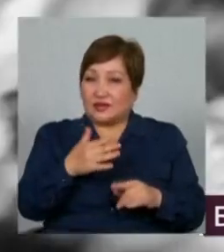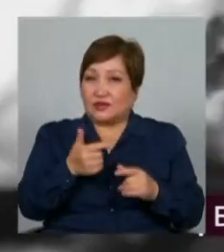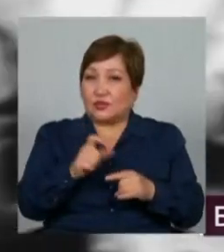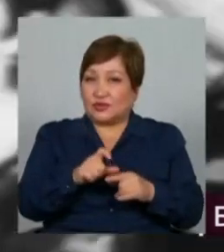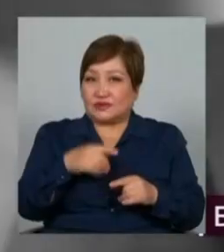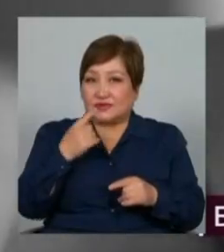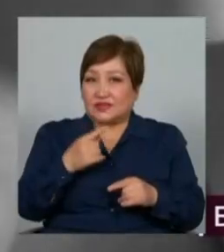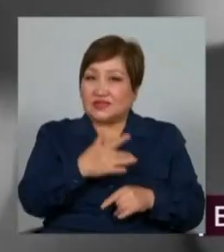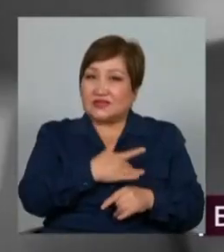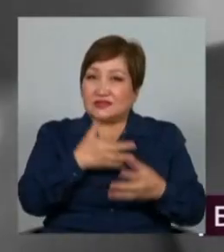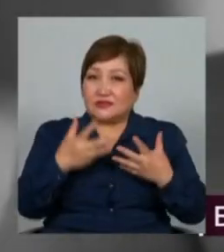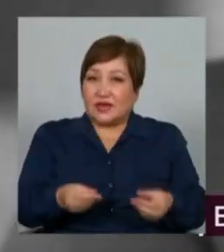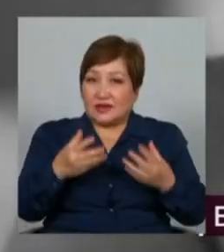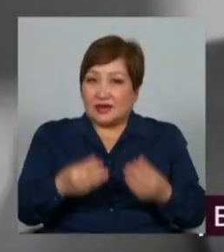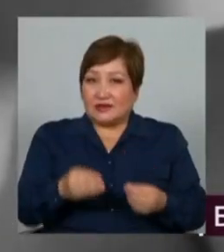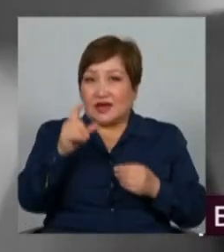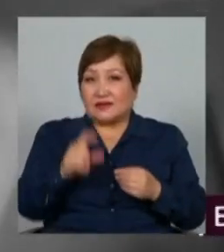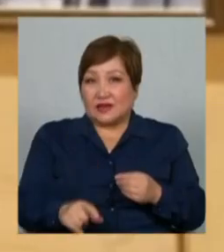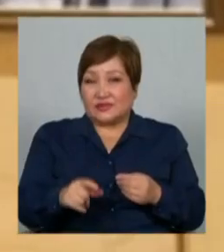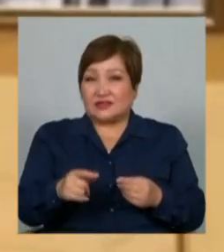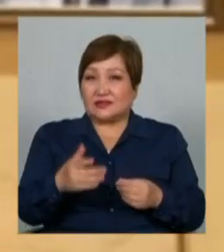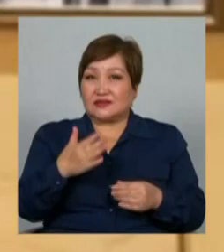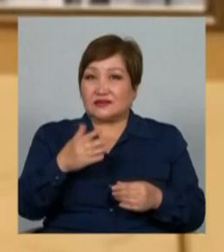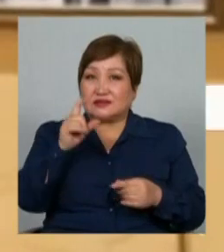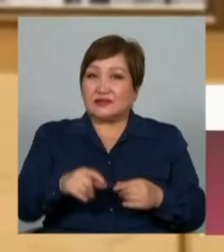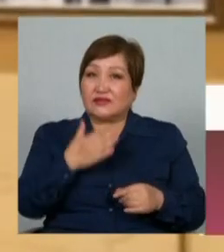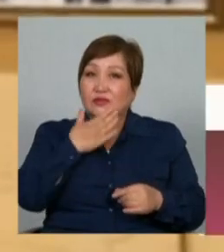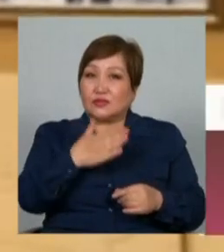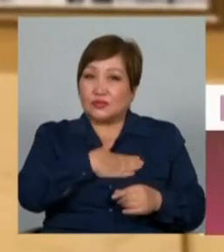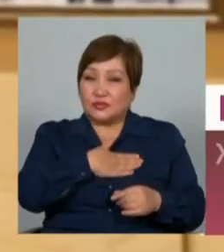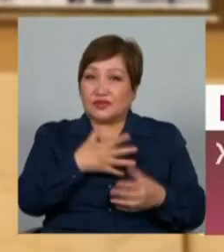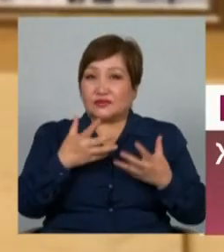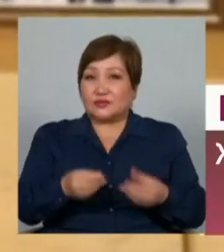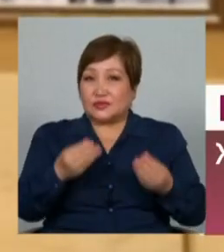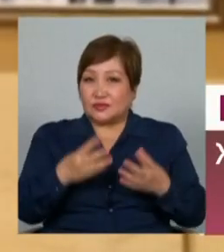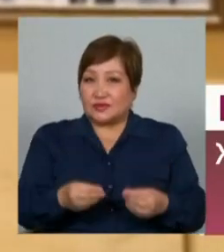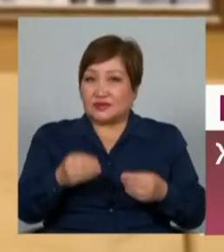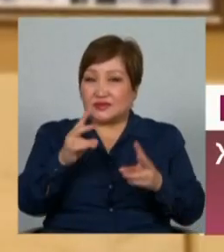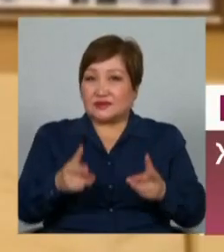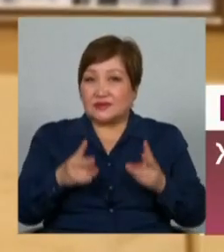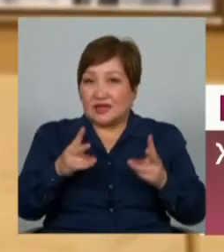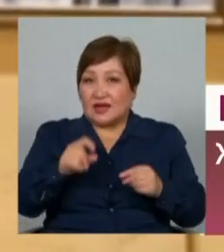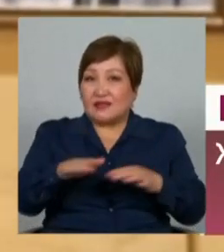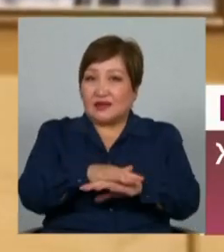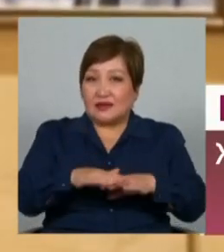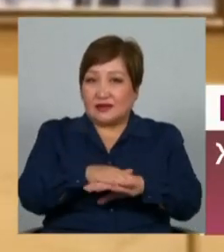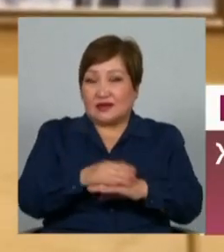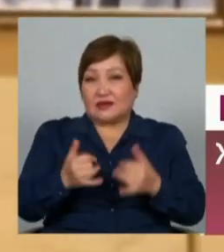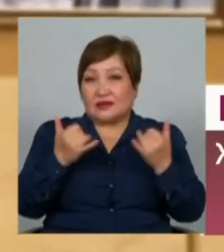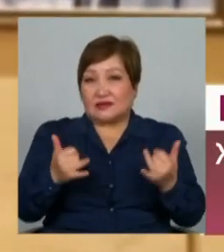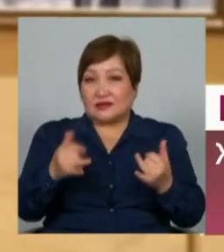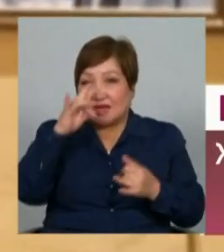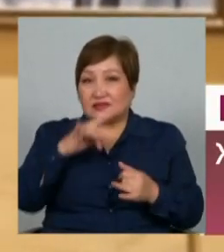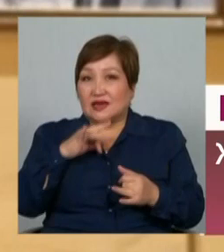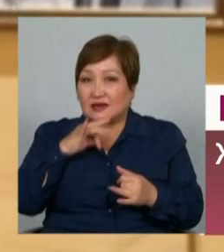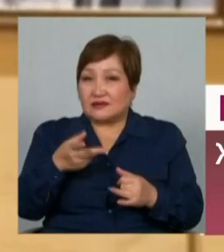жұмсақтығы, адамға деген адамгершілігінің жұмсақтығы, халыққа деген, халқына деген, оның ішіне қазаққа деген,